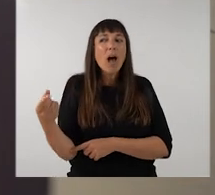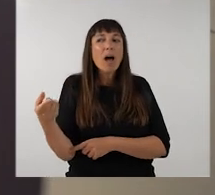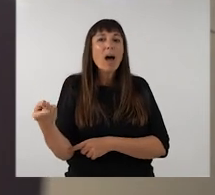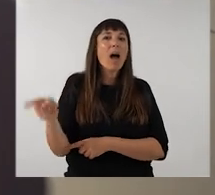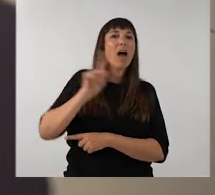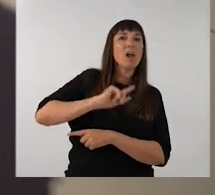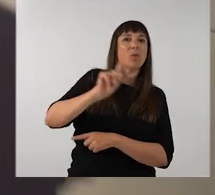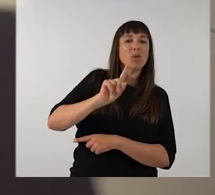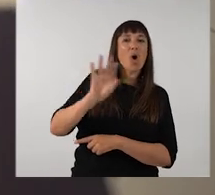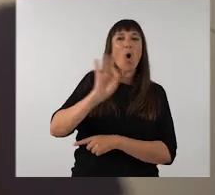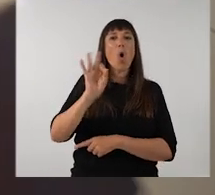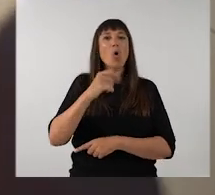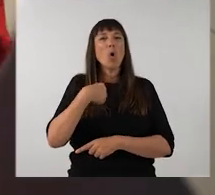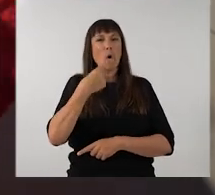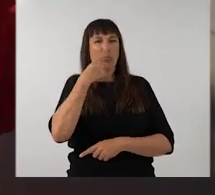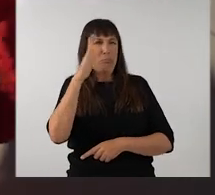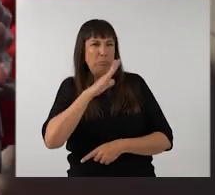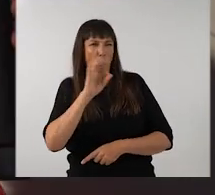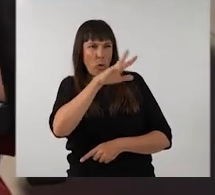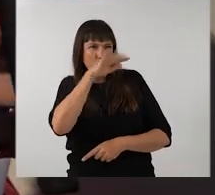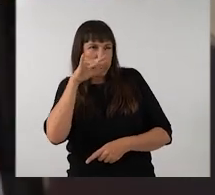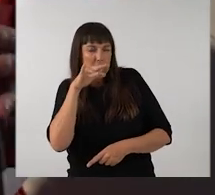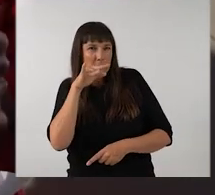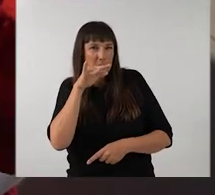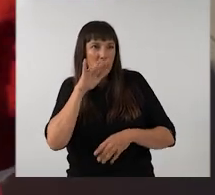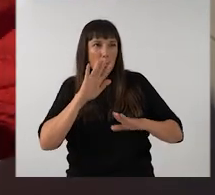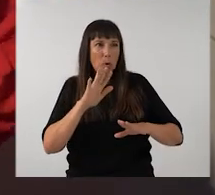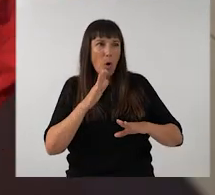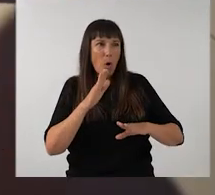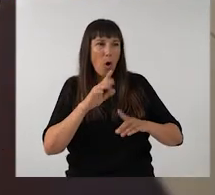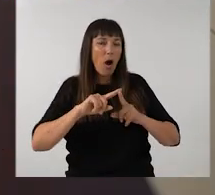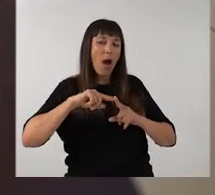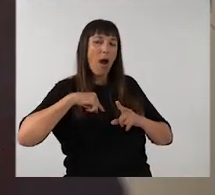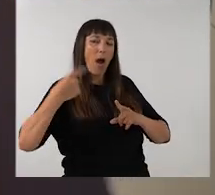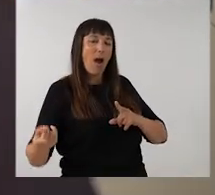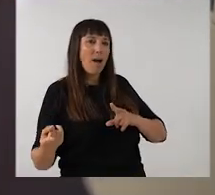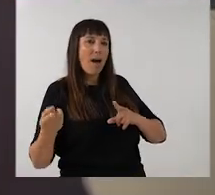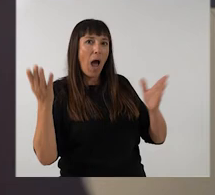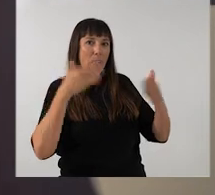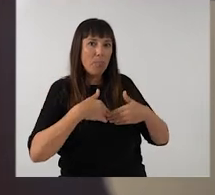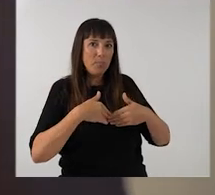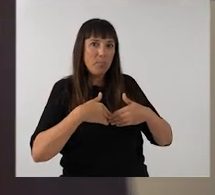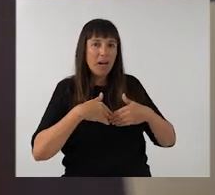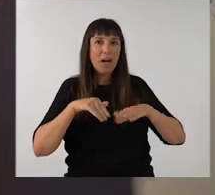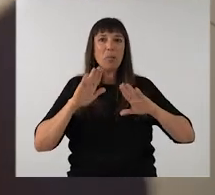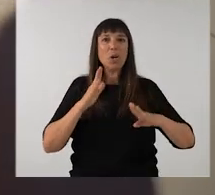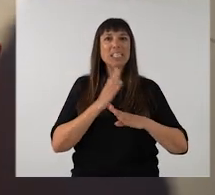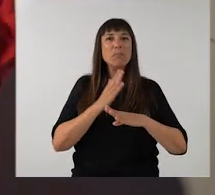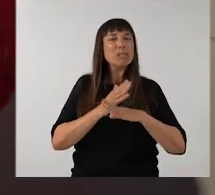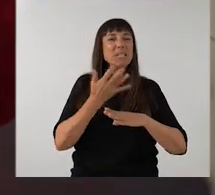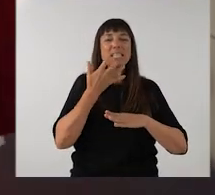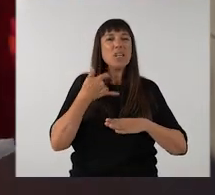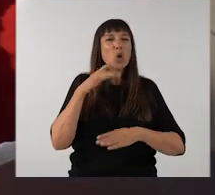escoltar i que no ens sentin, i ens pot arribar una flaire o una mala olor i potser no ens oloren